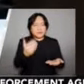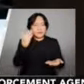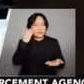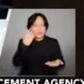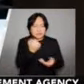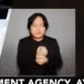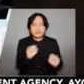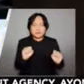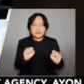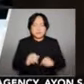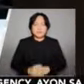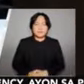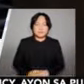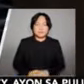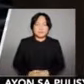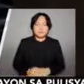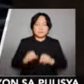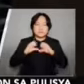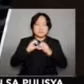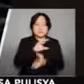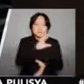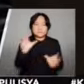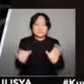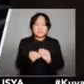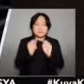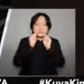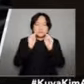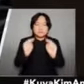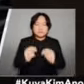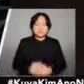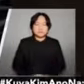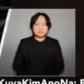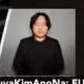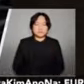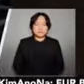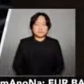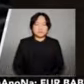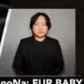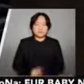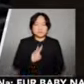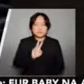Para sa GMA Integrated News, Emil Sumangil, Nakatutok, 24 Horas.